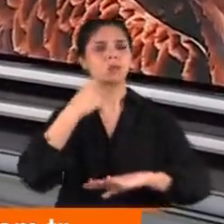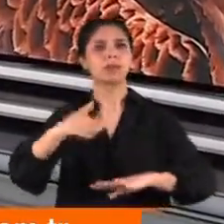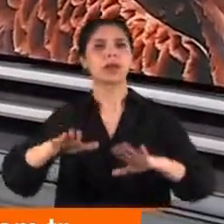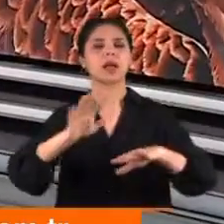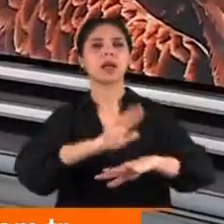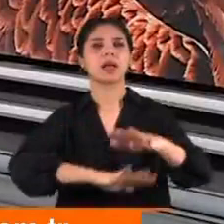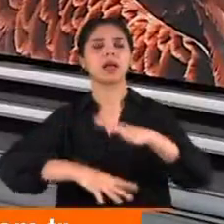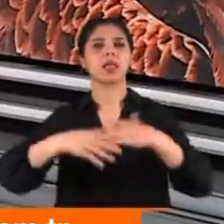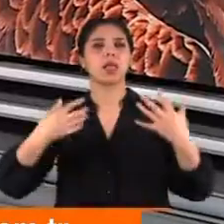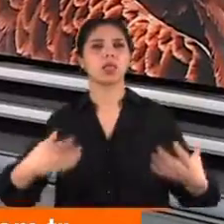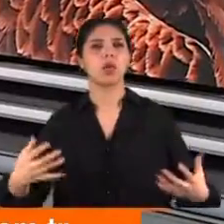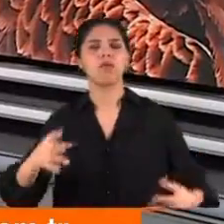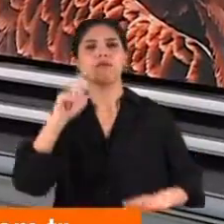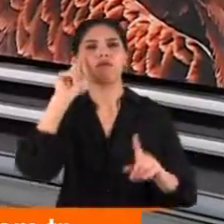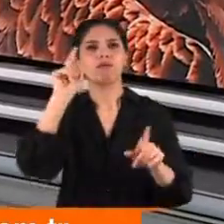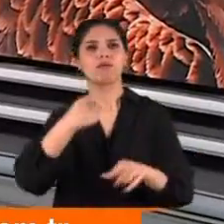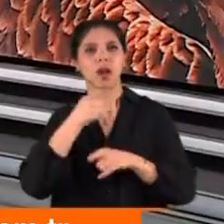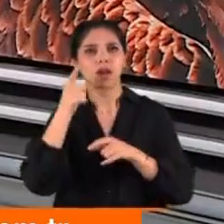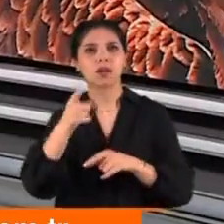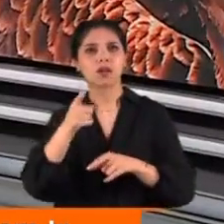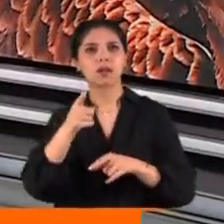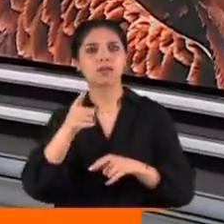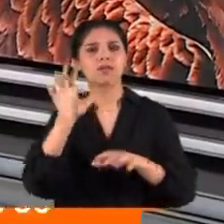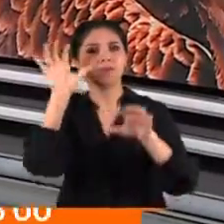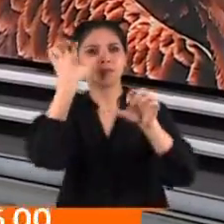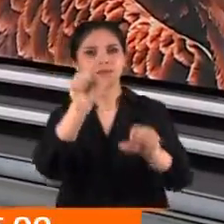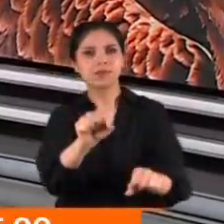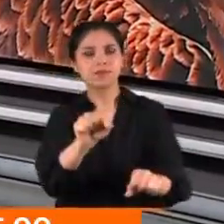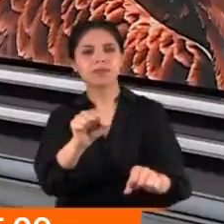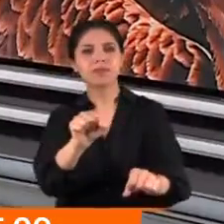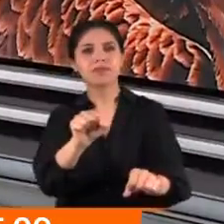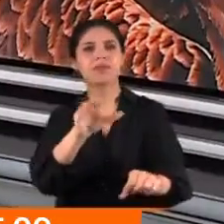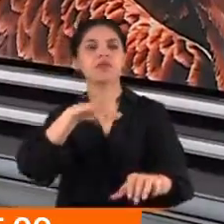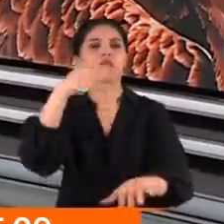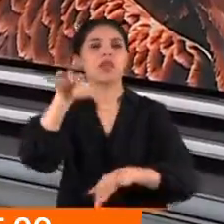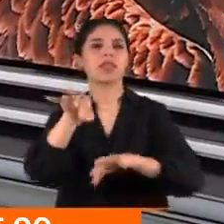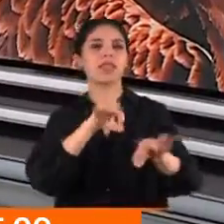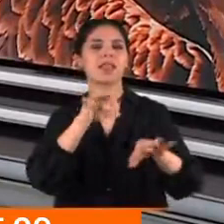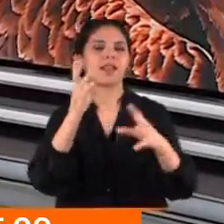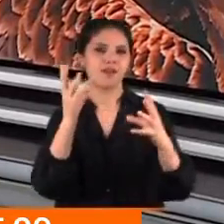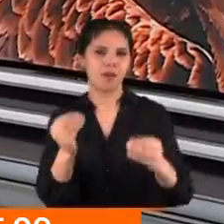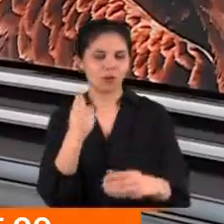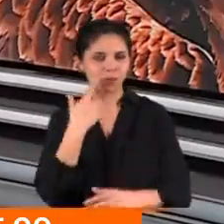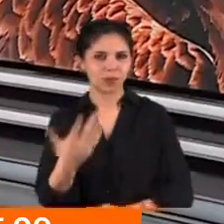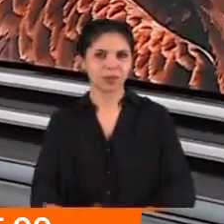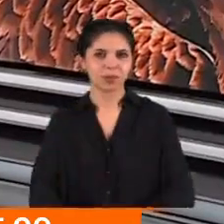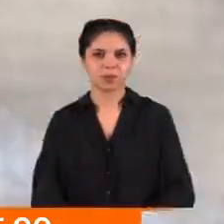kanat tüylerinin döküldüğünü fark etti. Güçlükle yakaladı ve kartalı tedavi ettirdi.